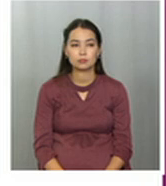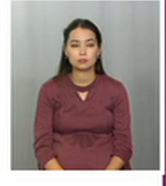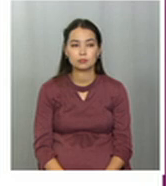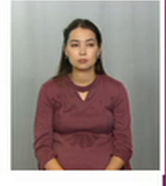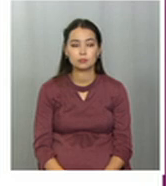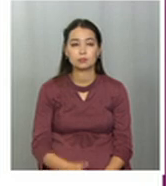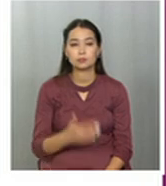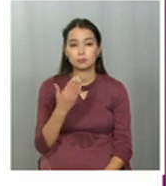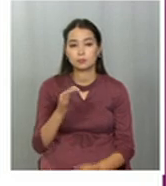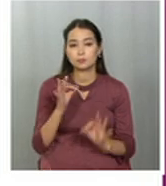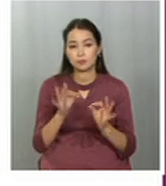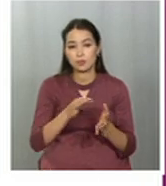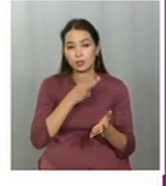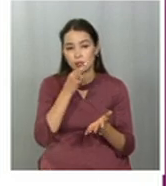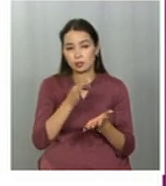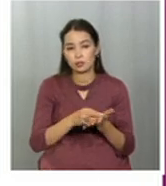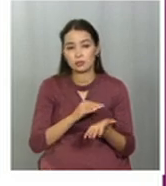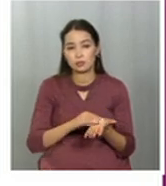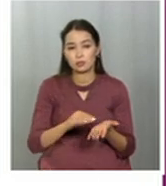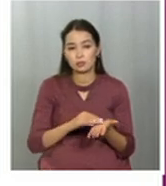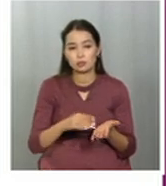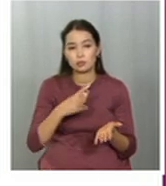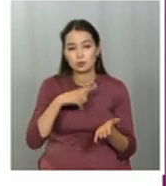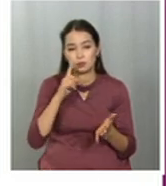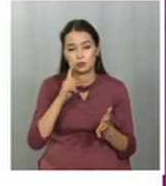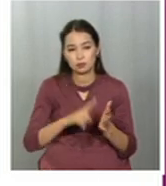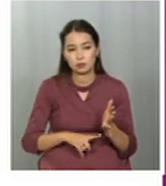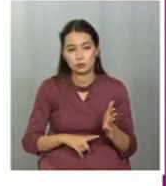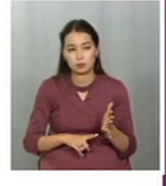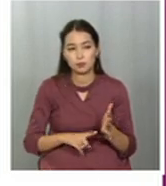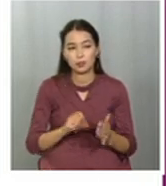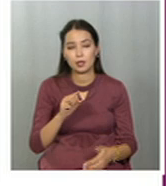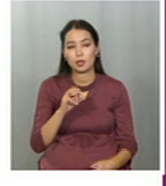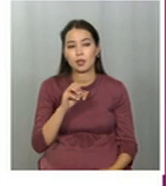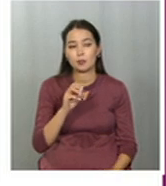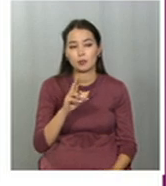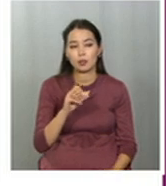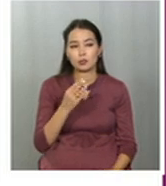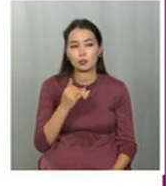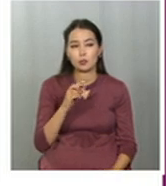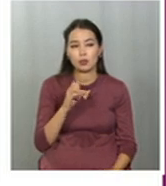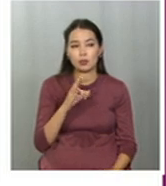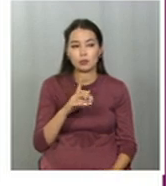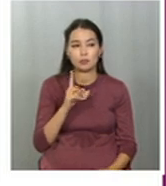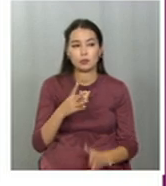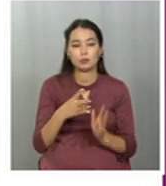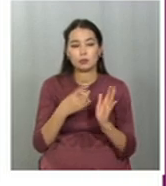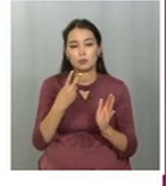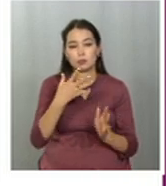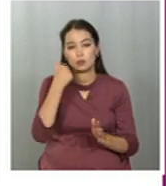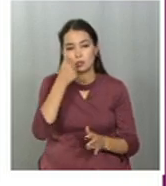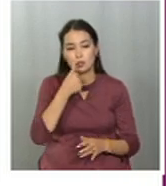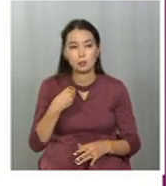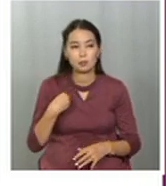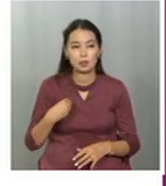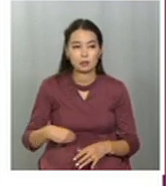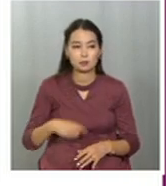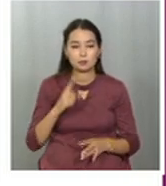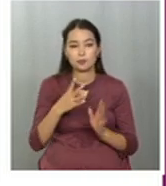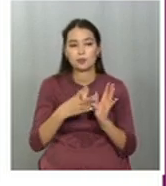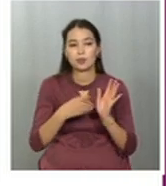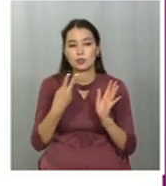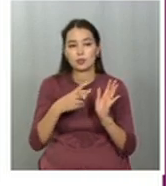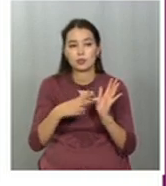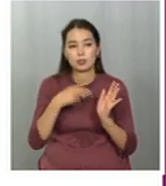Сіздерді дұрыс жауабын жазды деп сенемін. Әміре Қашаубаев 1925 жылы Парижде,